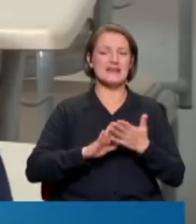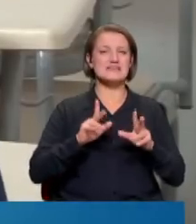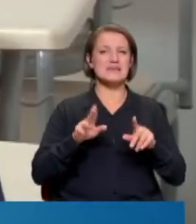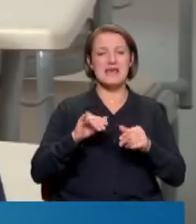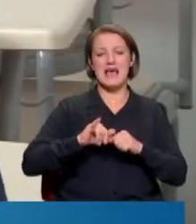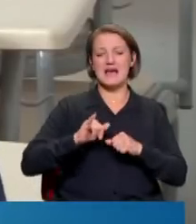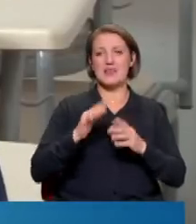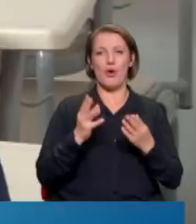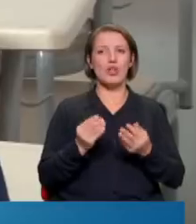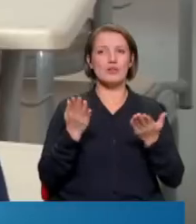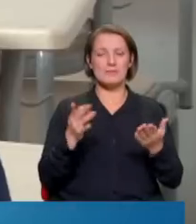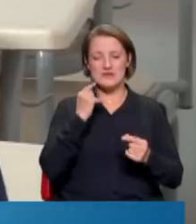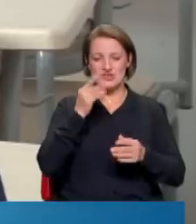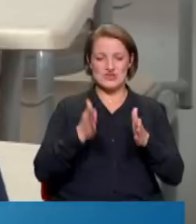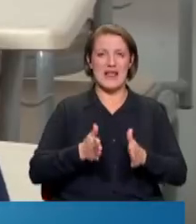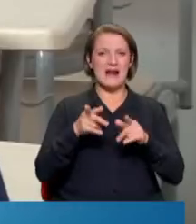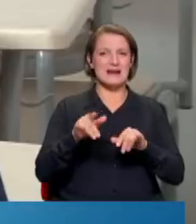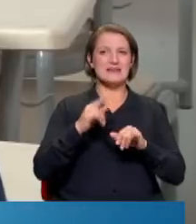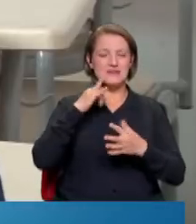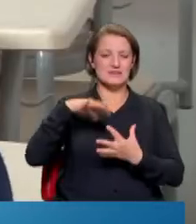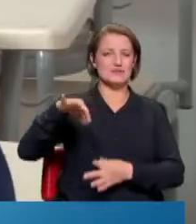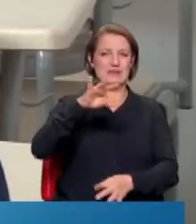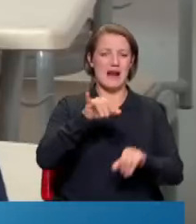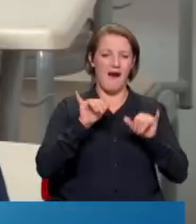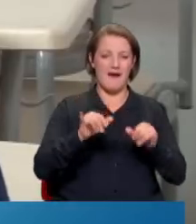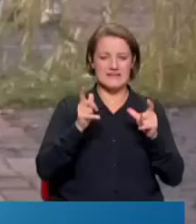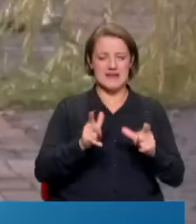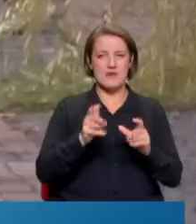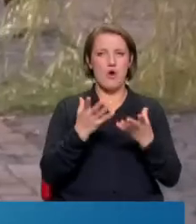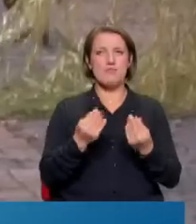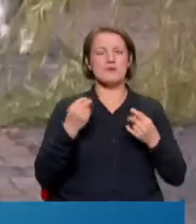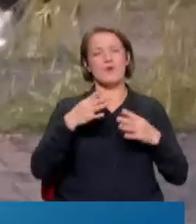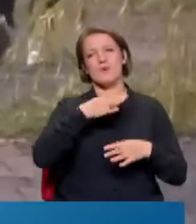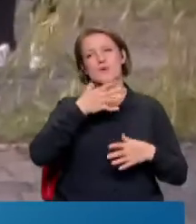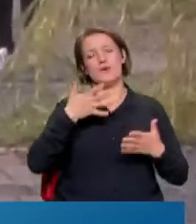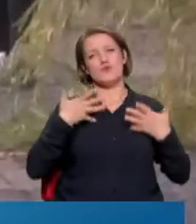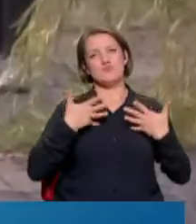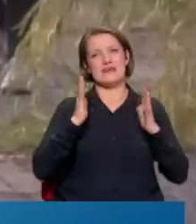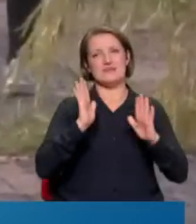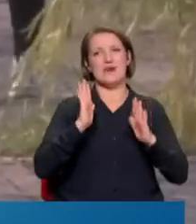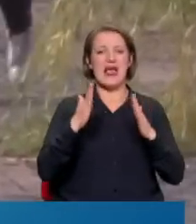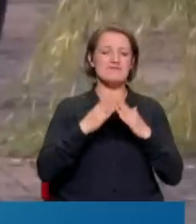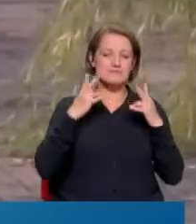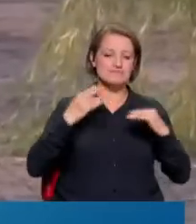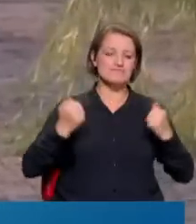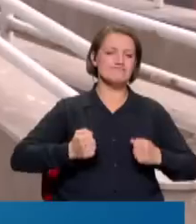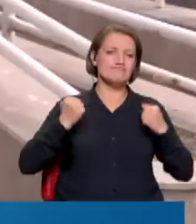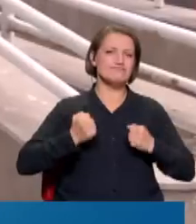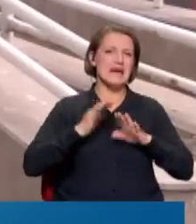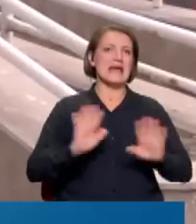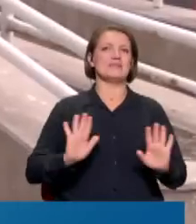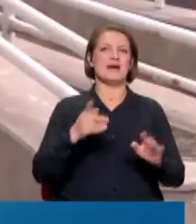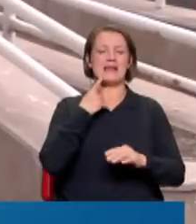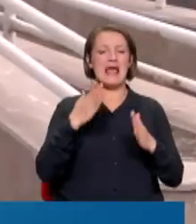yakın olduğum kişilerle aynı kuruva yürümek hoşuma gidiyor Ev hanımlığı da bir yere kadar dedi pandemi döneminde evde